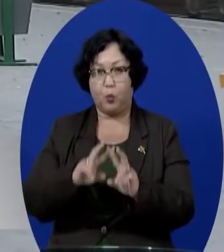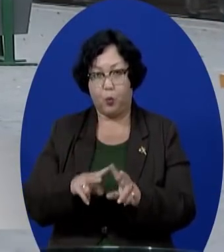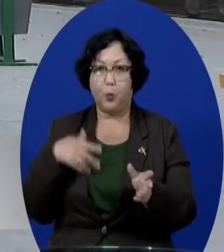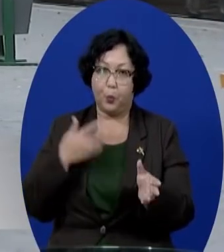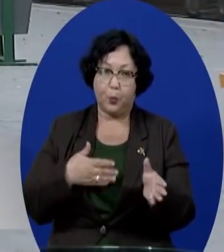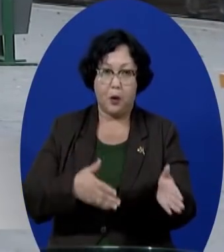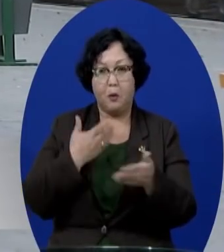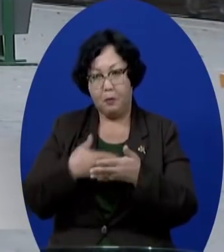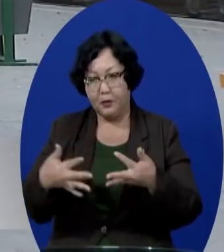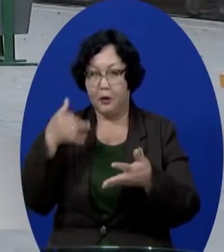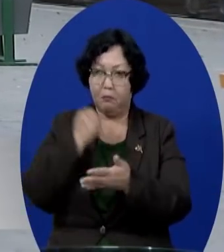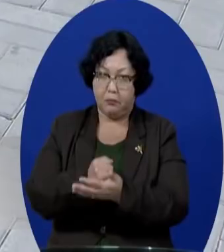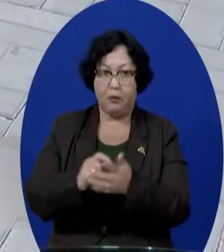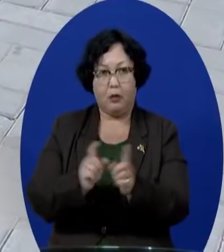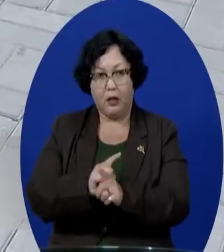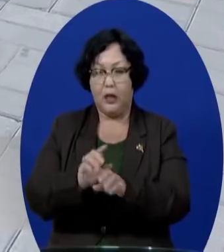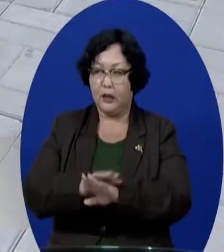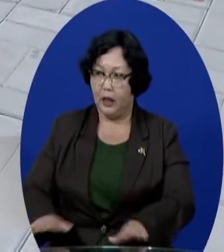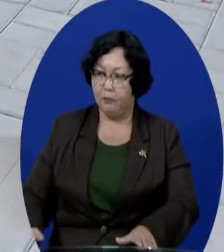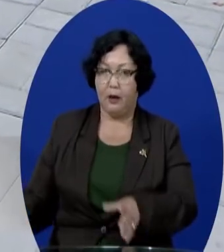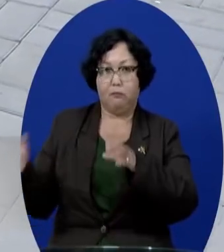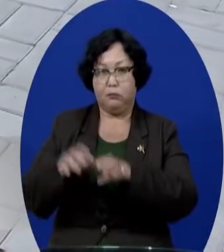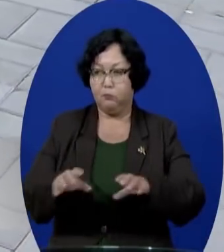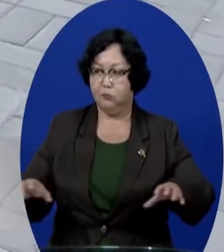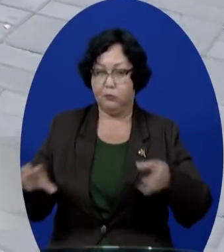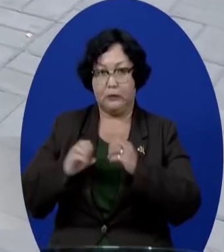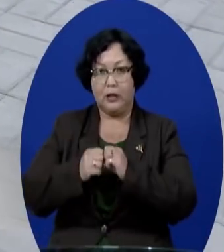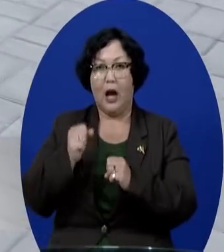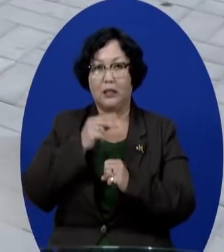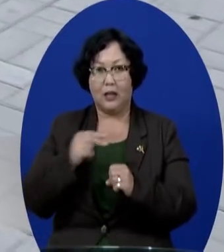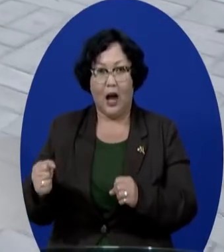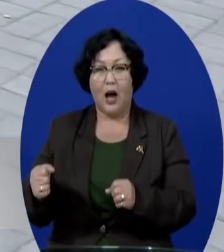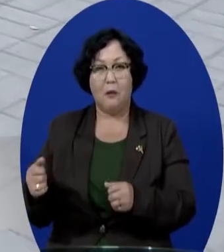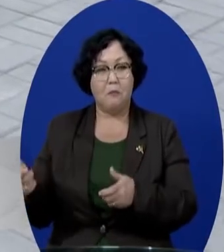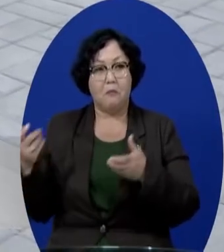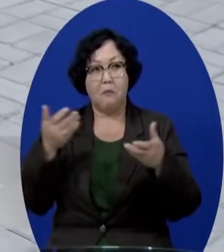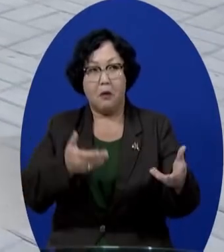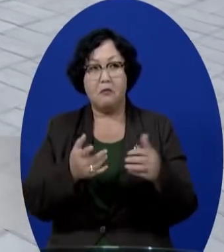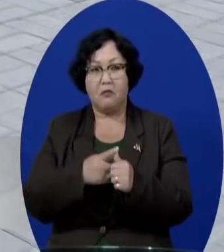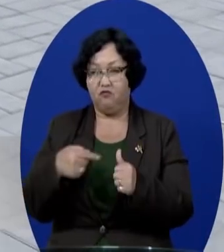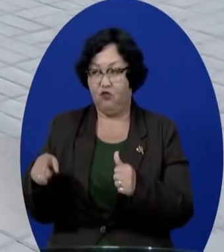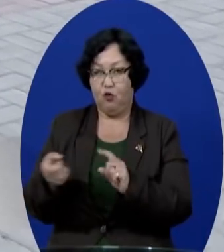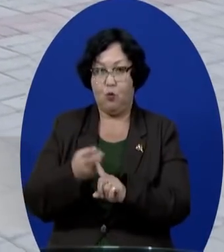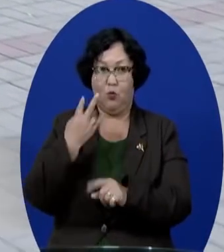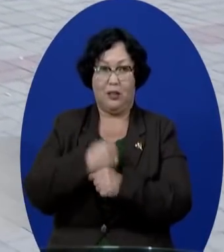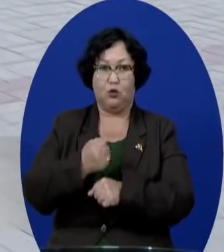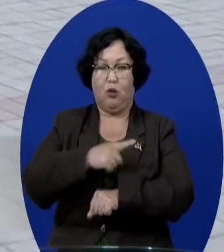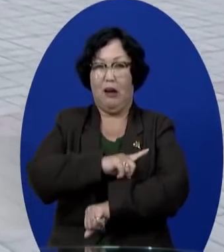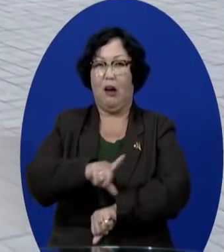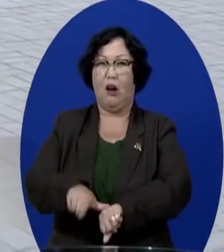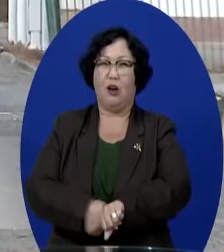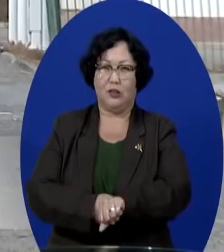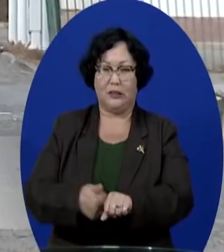баримт бичиг бүрдүүлэх, ачаагаа талбай дээр байрлуулах зэрэг ачаа илгээгчээс шалтгаалсан үйл ажиллагаа нь ачлтыг удаашруулж байгаа юм